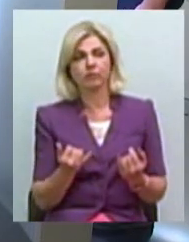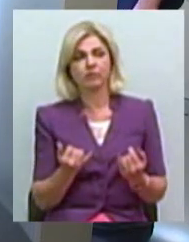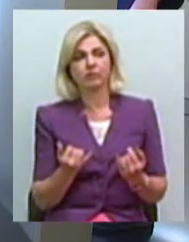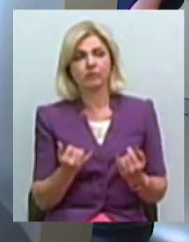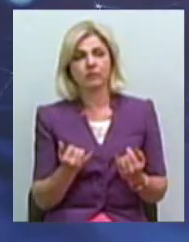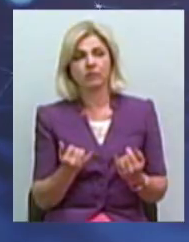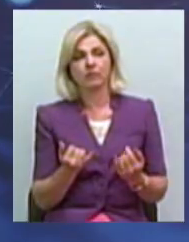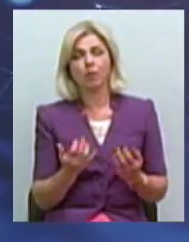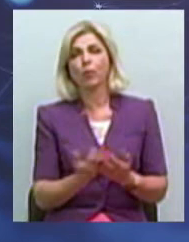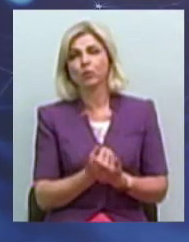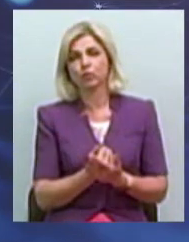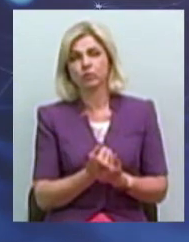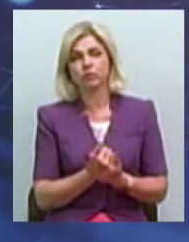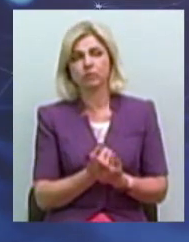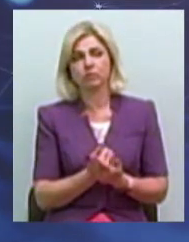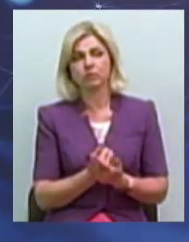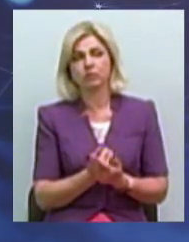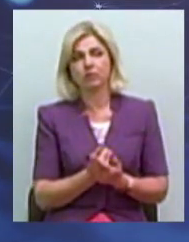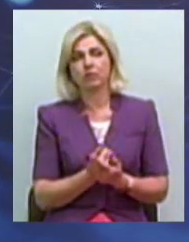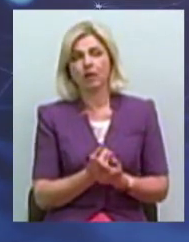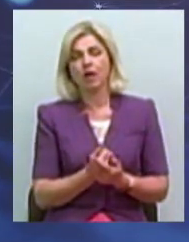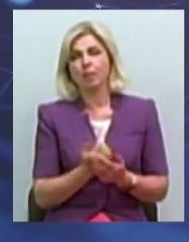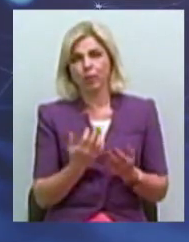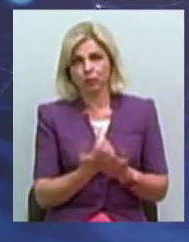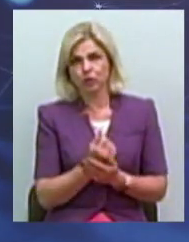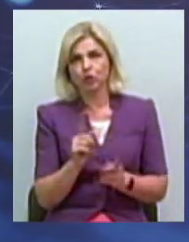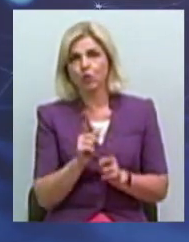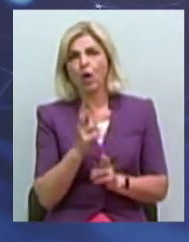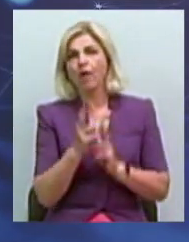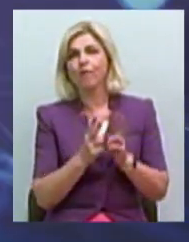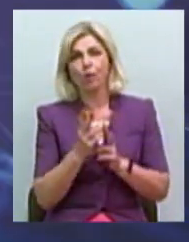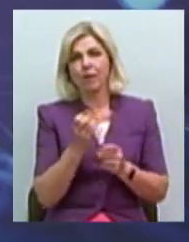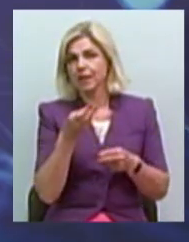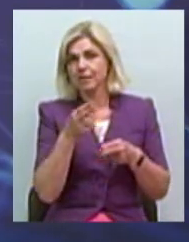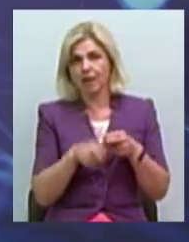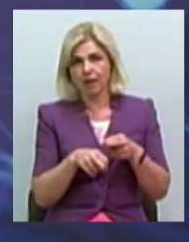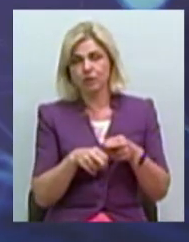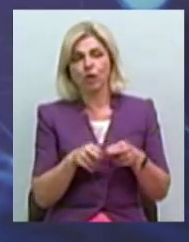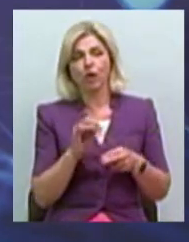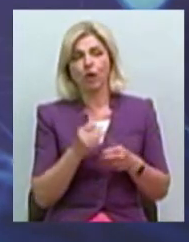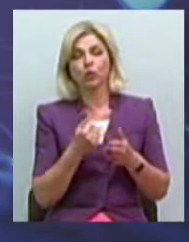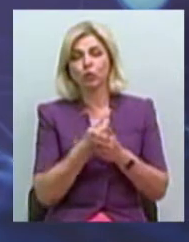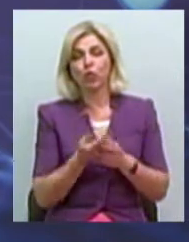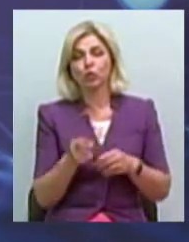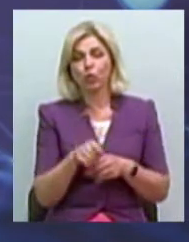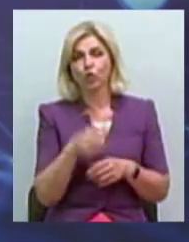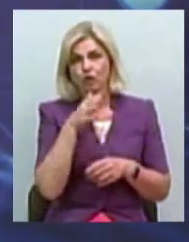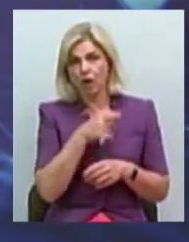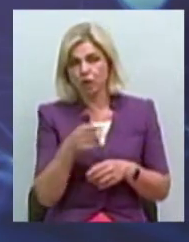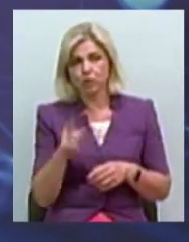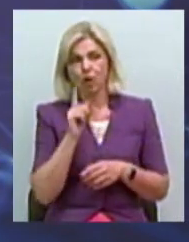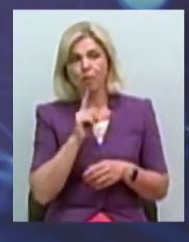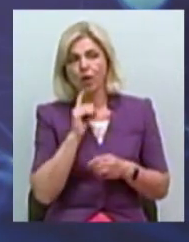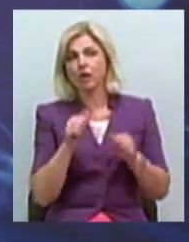стають заручниками оцього реформи, то що вона не закінчується, до того часу, поки не вирішиться